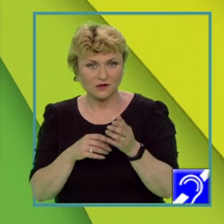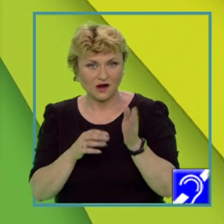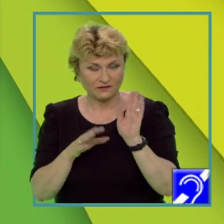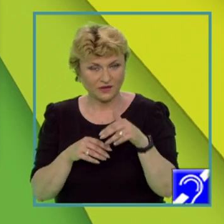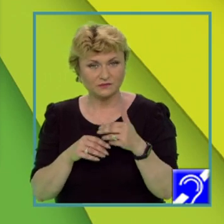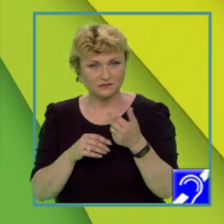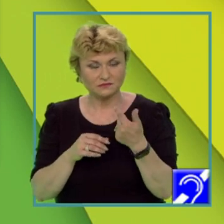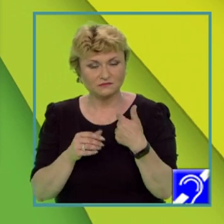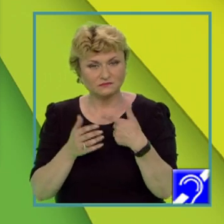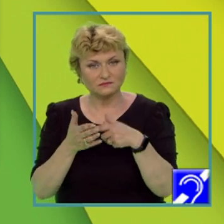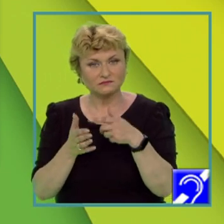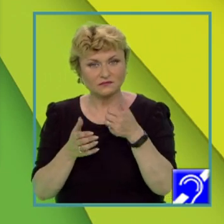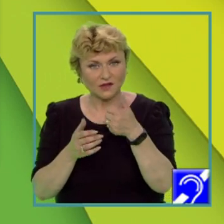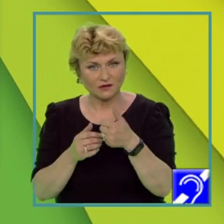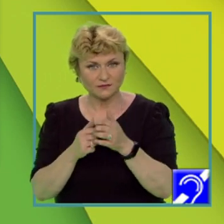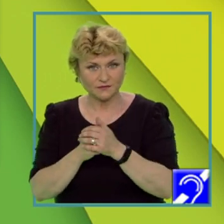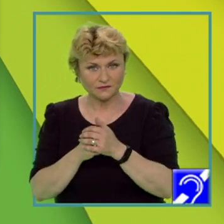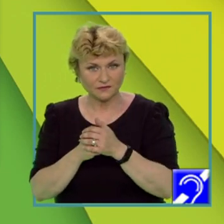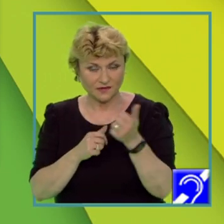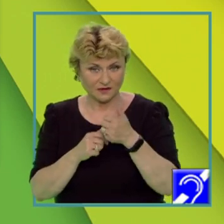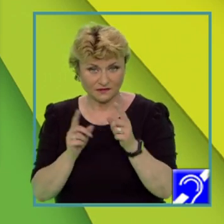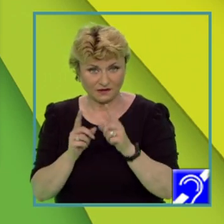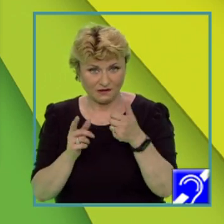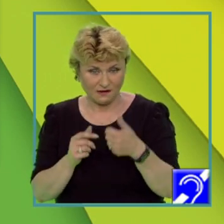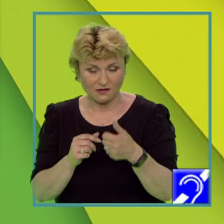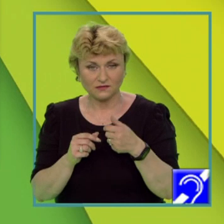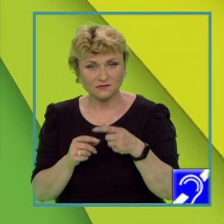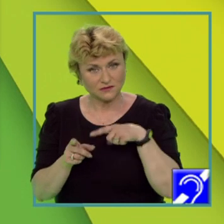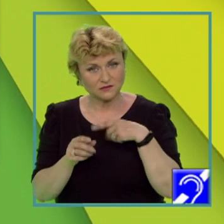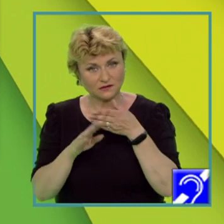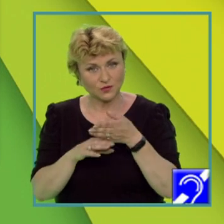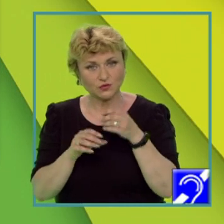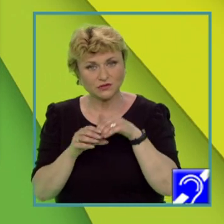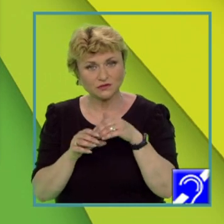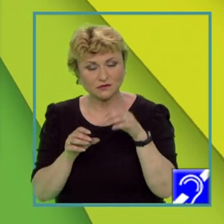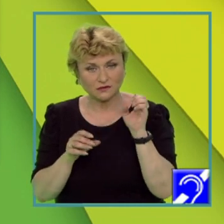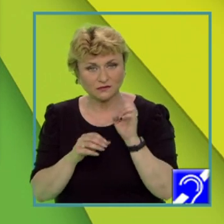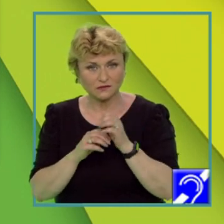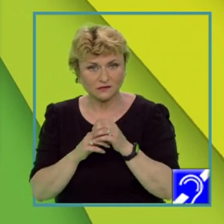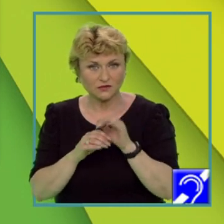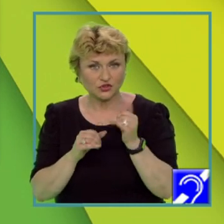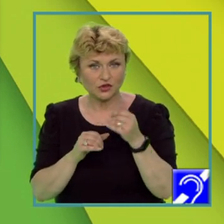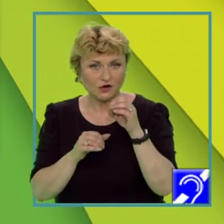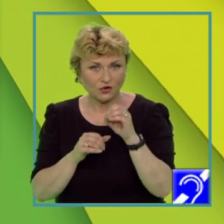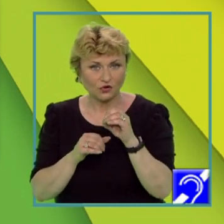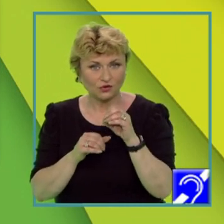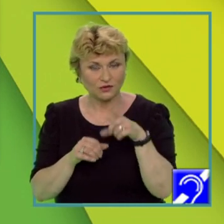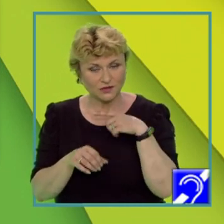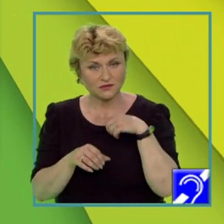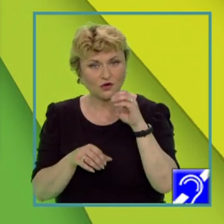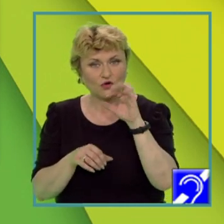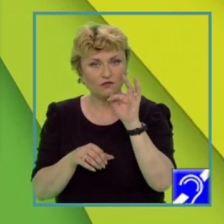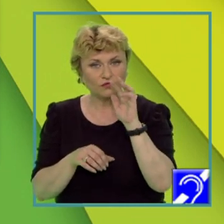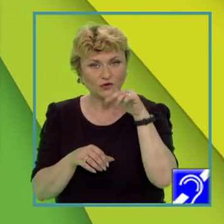aparține lui a b daca a este inclus în râs este o mulțime simetrică față de origine și f este o funcție